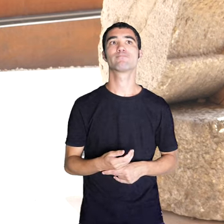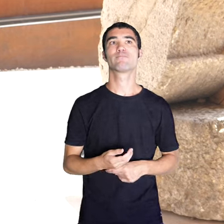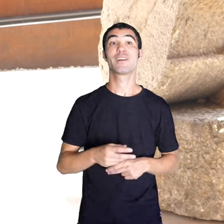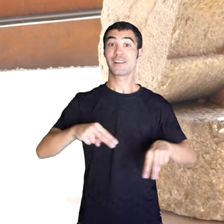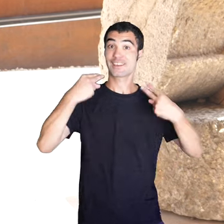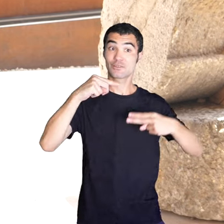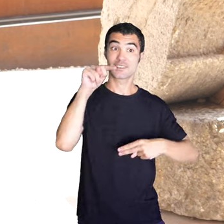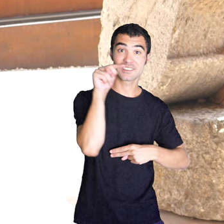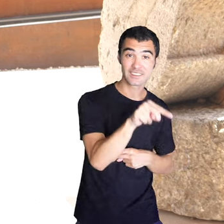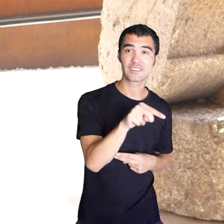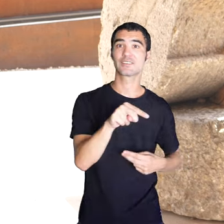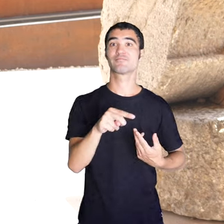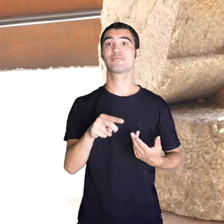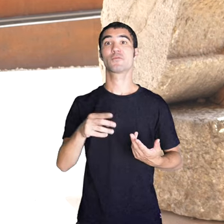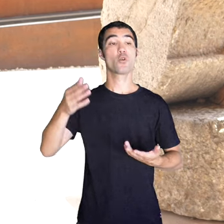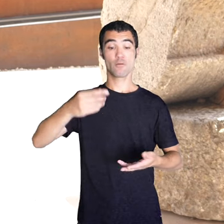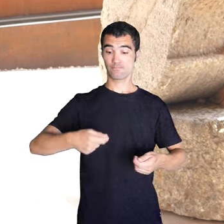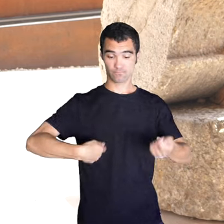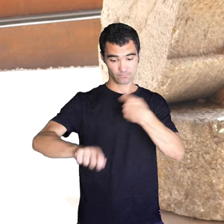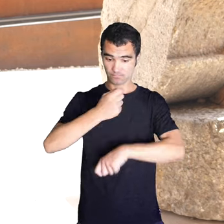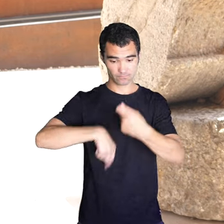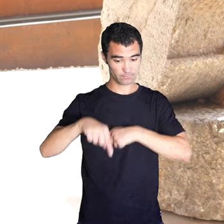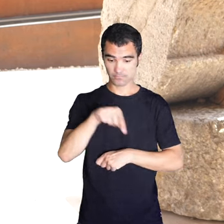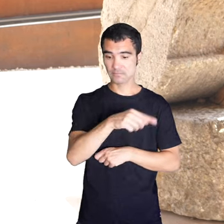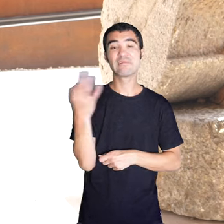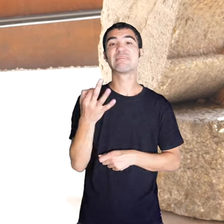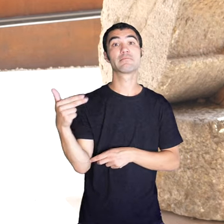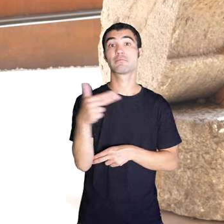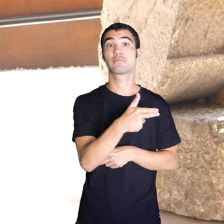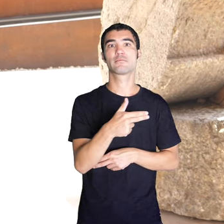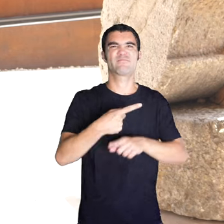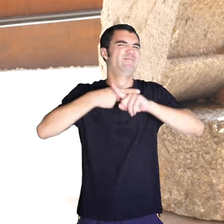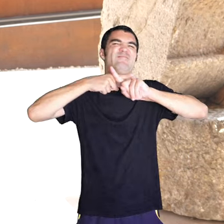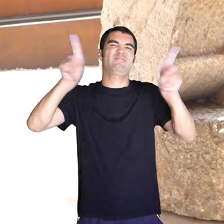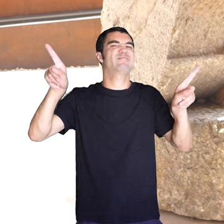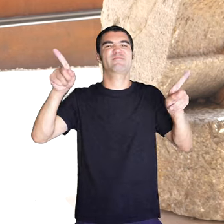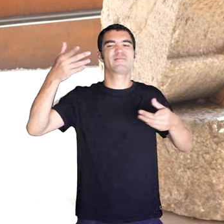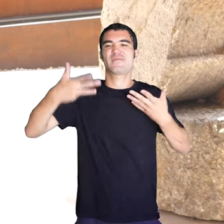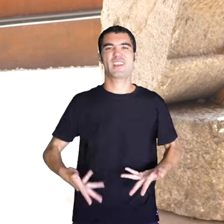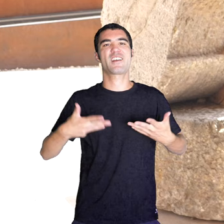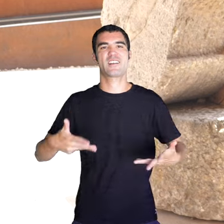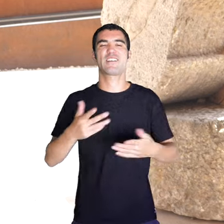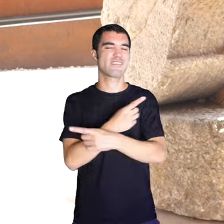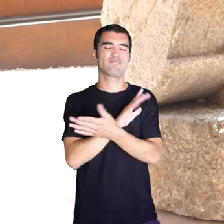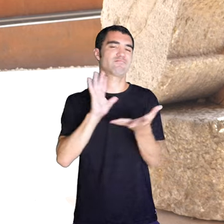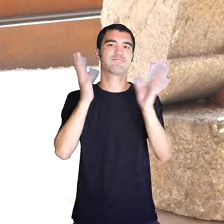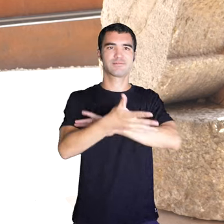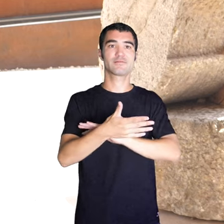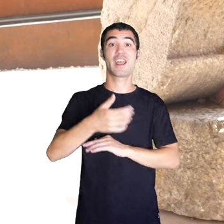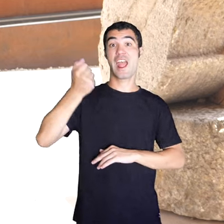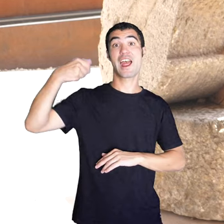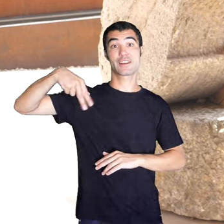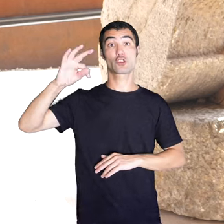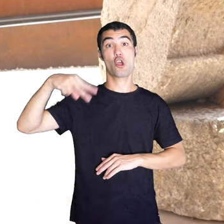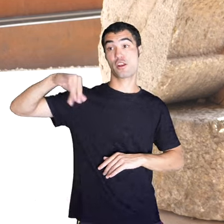el restaurant el que servia era diferent d'ara. És a dir, amb en Toni